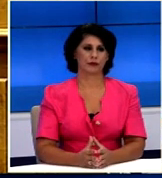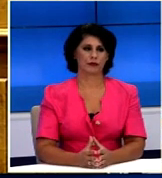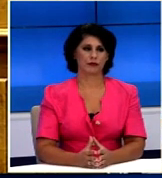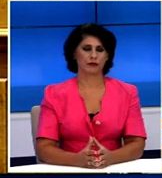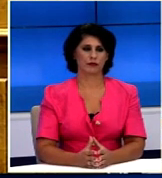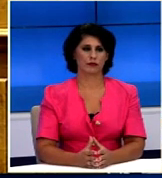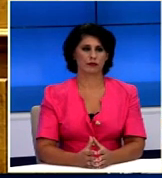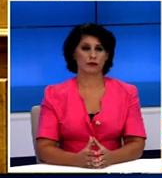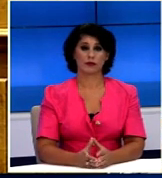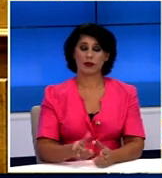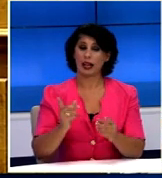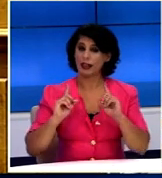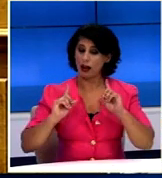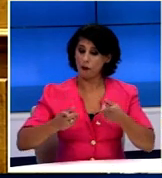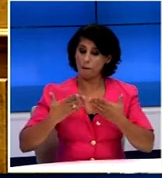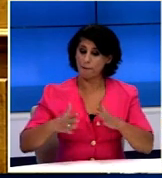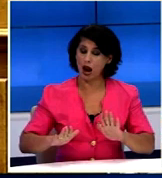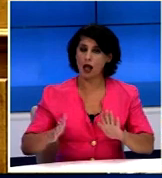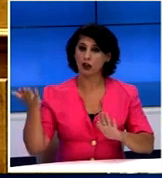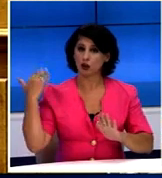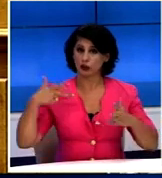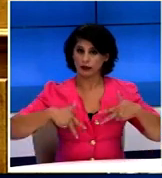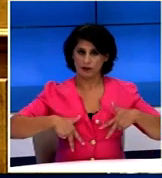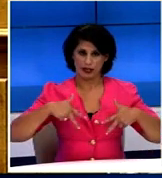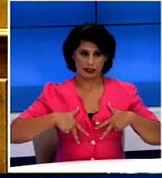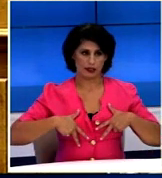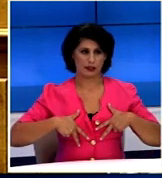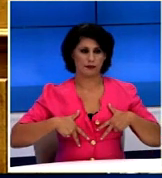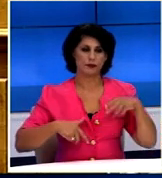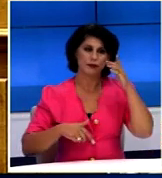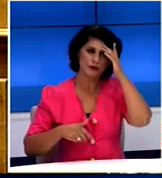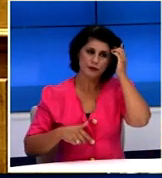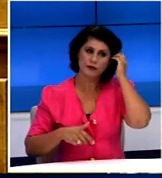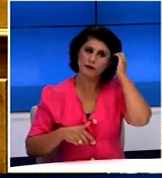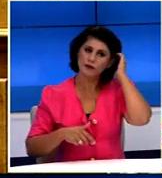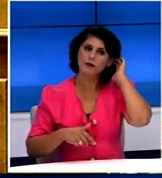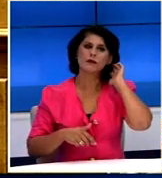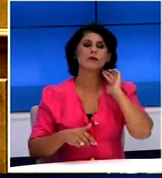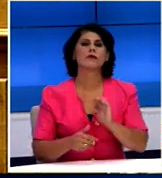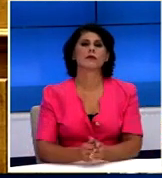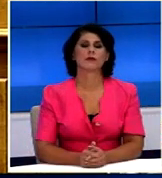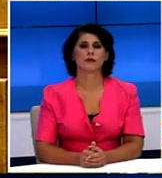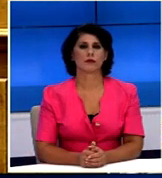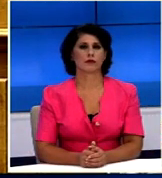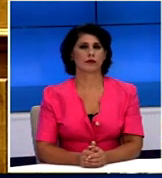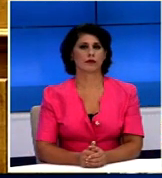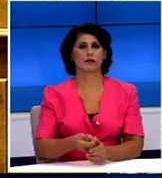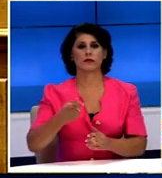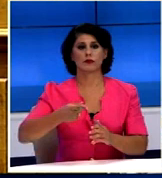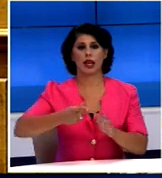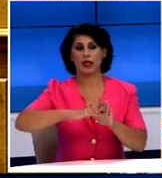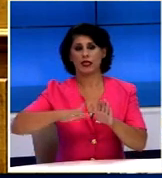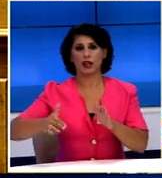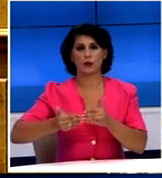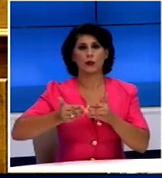για την ηλυμένη απόφαση της τότε κυβέρνησης να επεκτείνει τα χωρικά ύδατα στα 12 μίλια